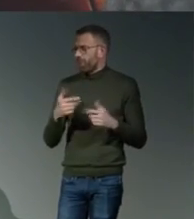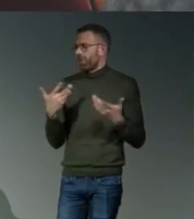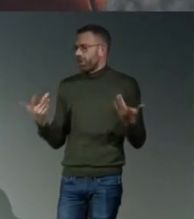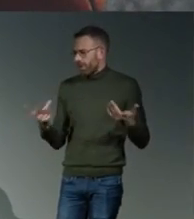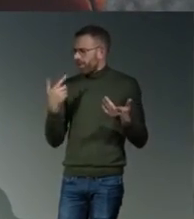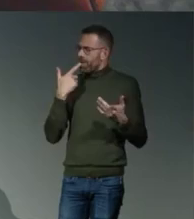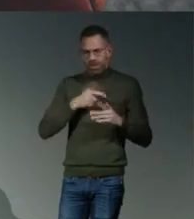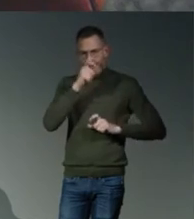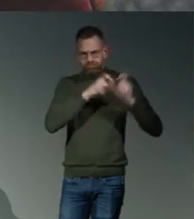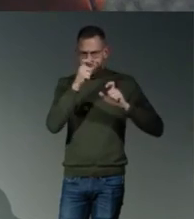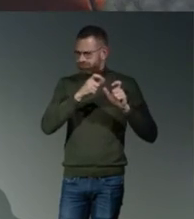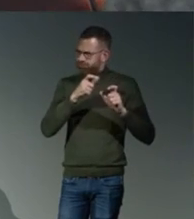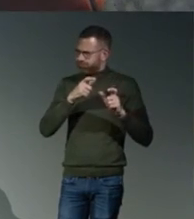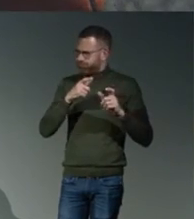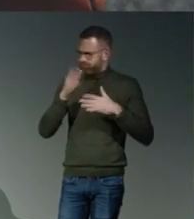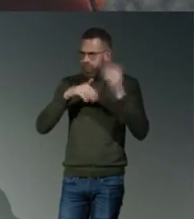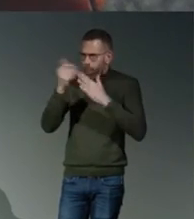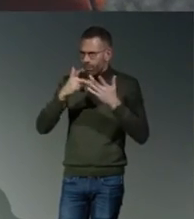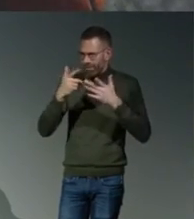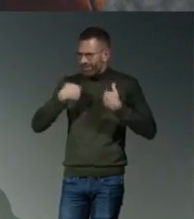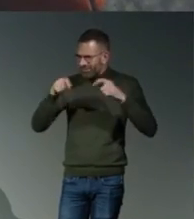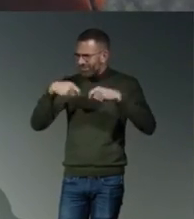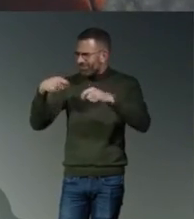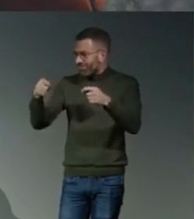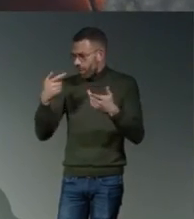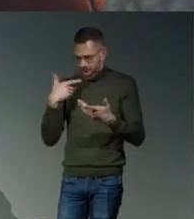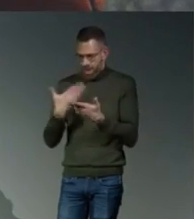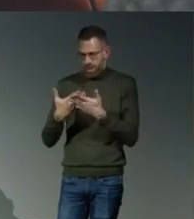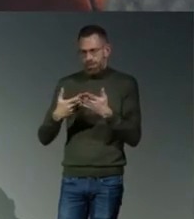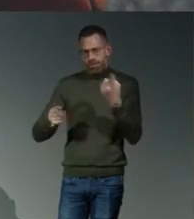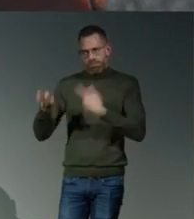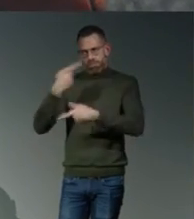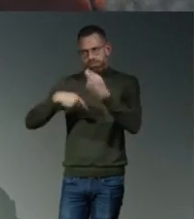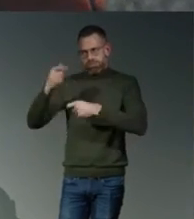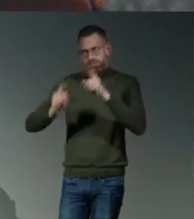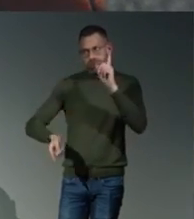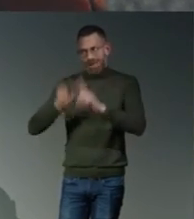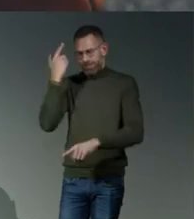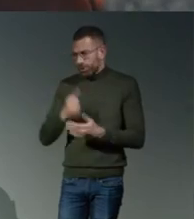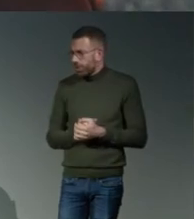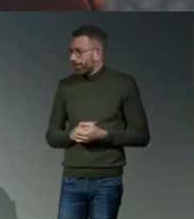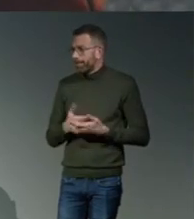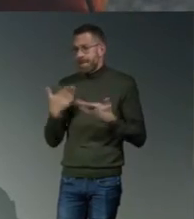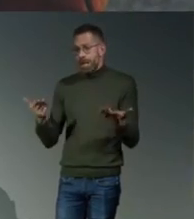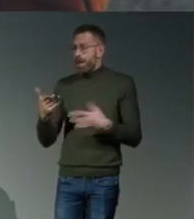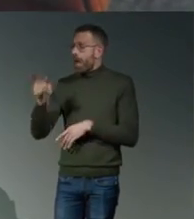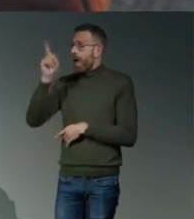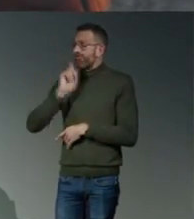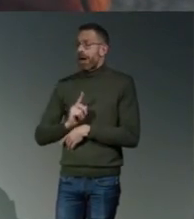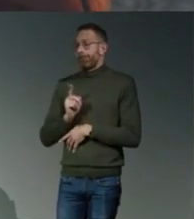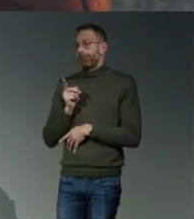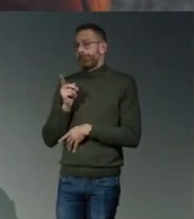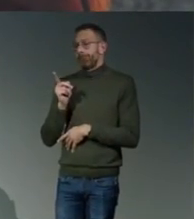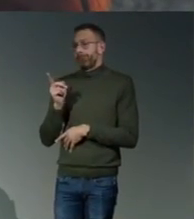qui se sont emparés du marché et les enjeux financiers sont devenus énormes. Et à partir de ce moment-là, les femmes se sont un peu vues